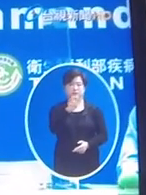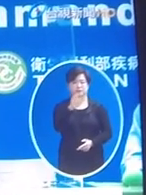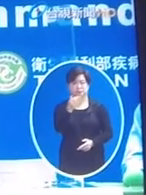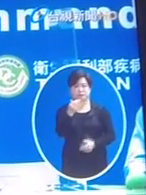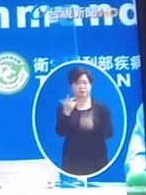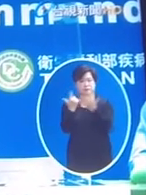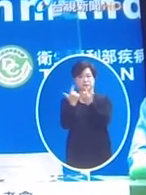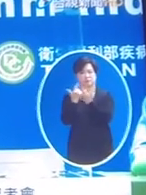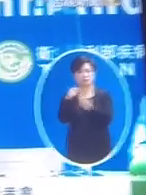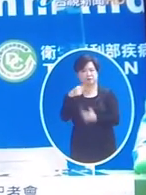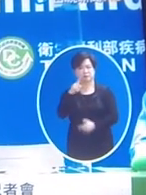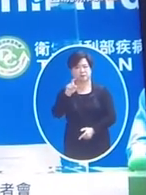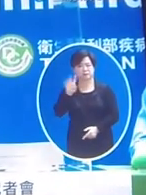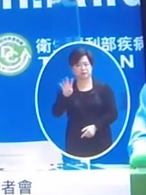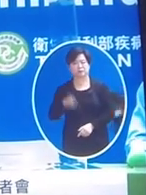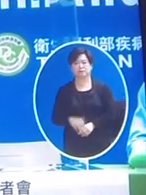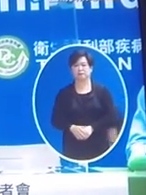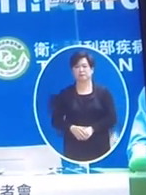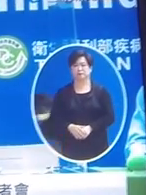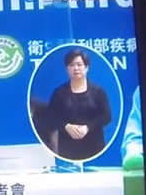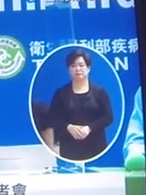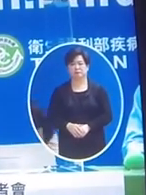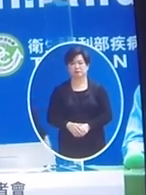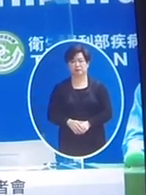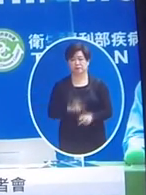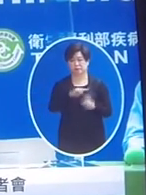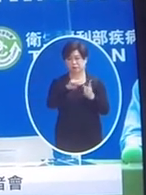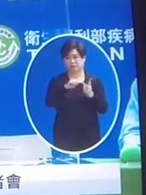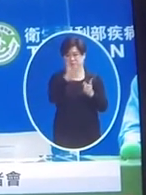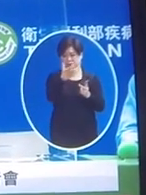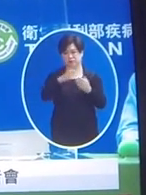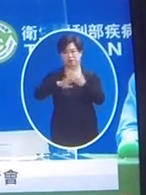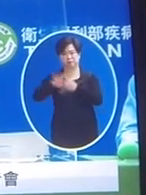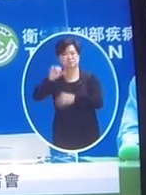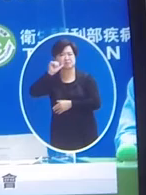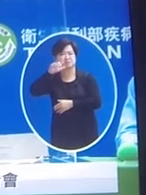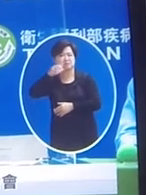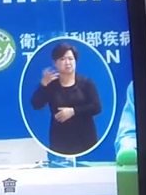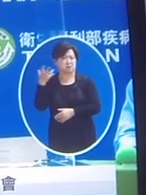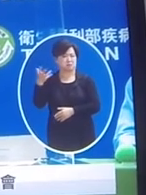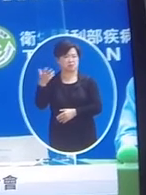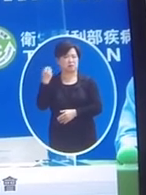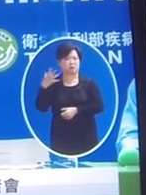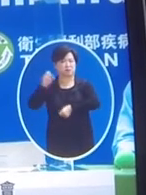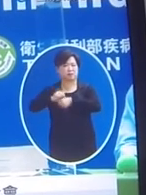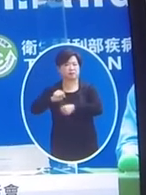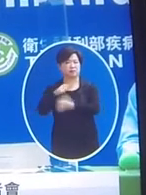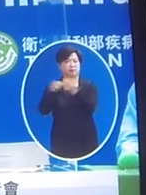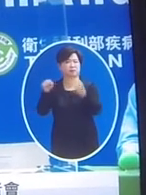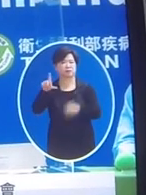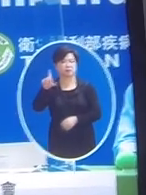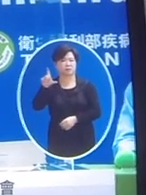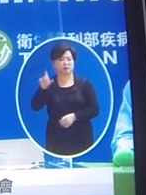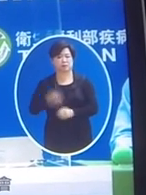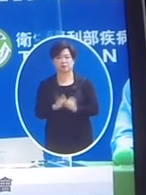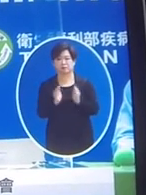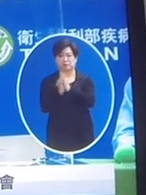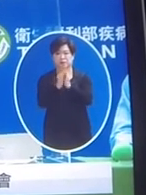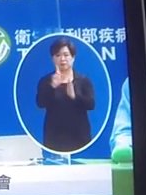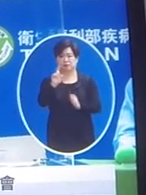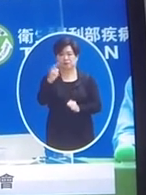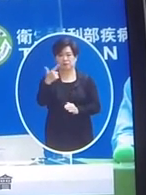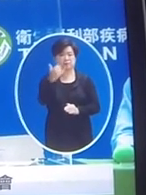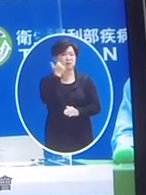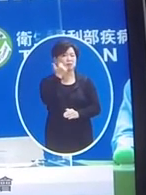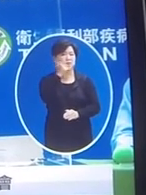市的144例，那还是一样比较特别的是苗栗县哈、啊、新增的66例，桃园市16例，